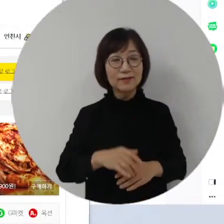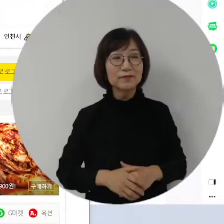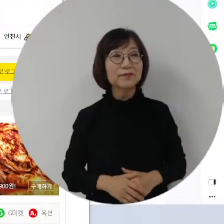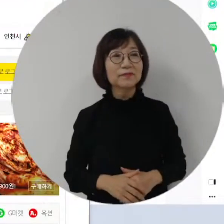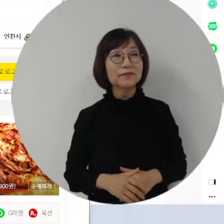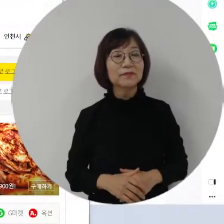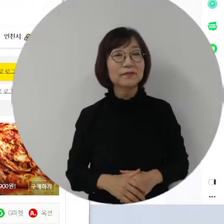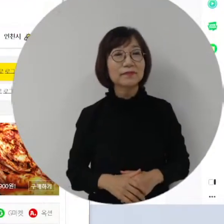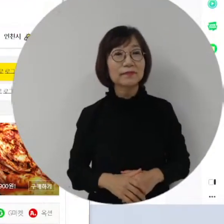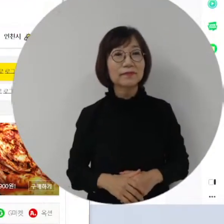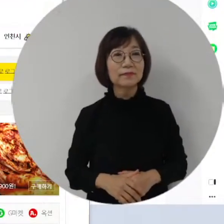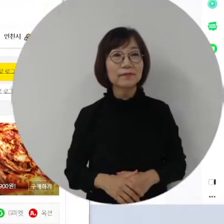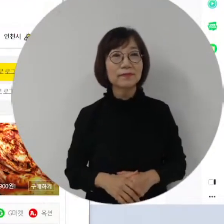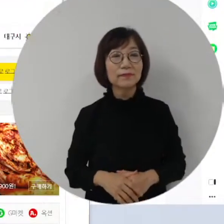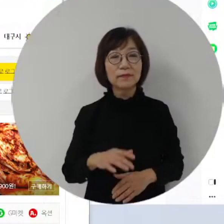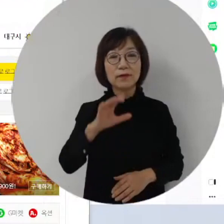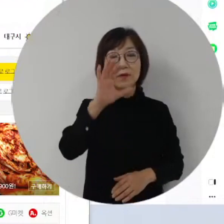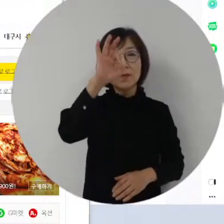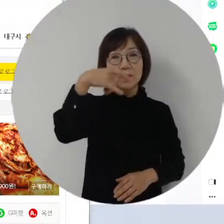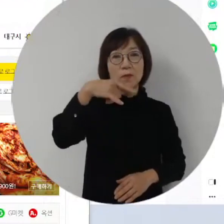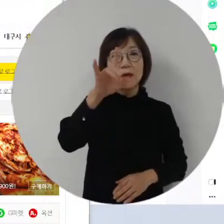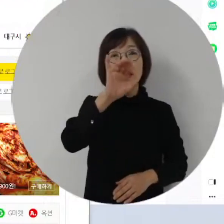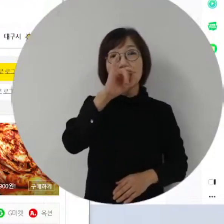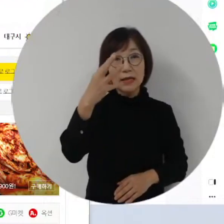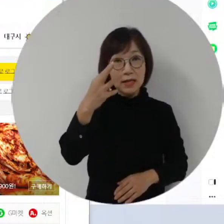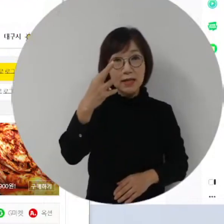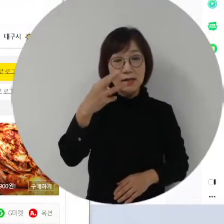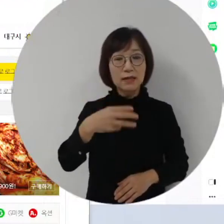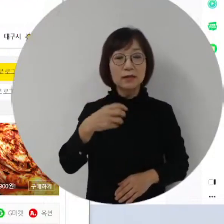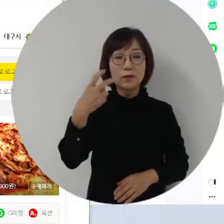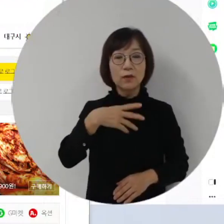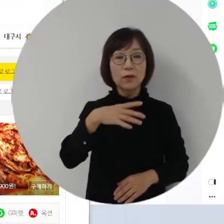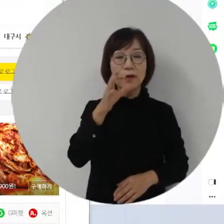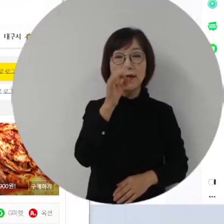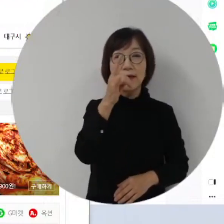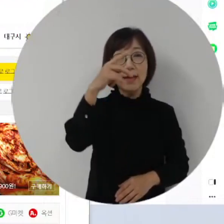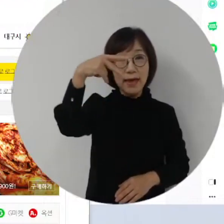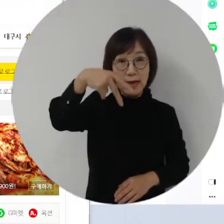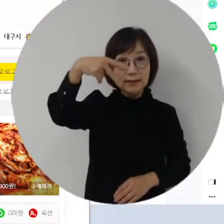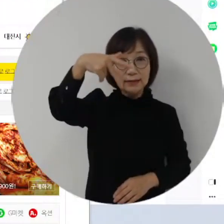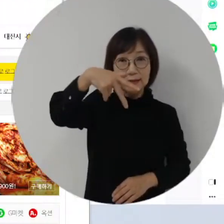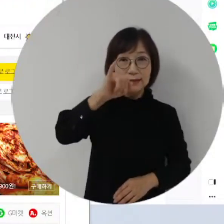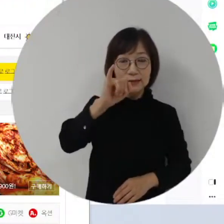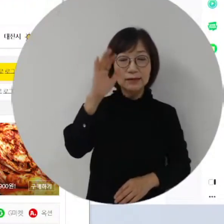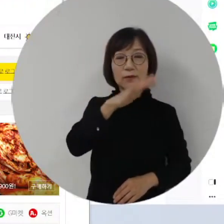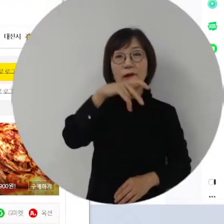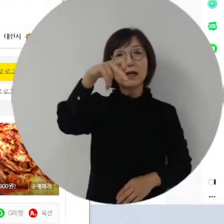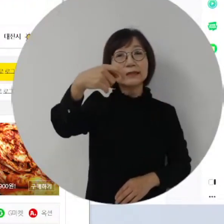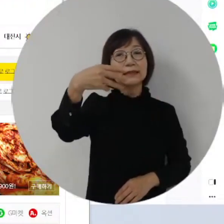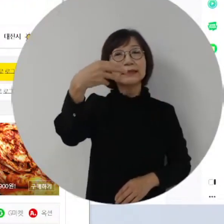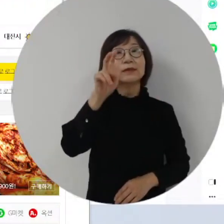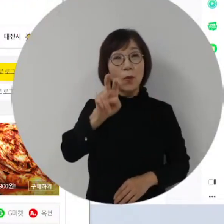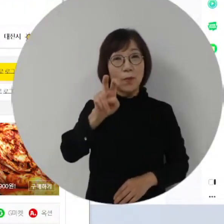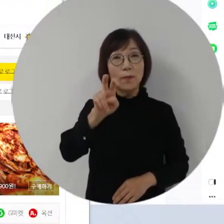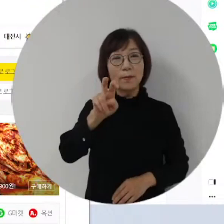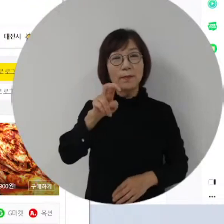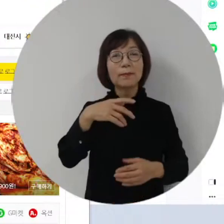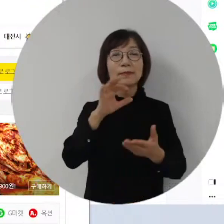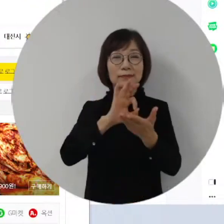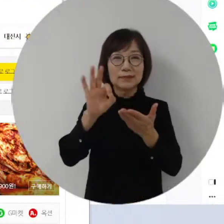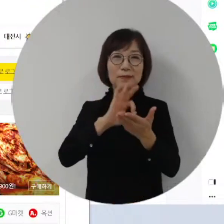요거는요 우리 웨일 브라우저 뿐만이 아니라 엣지에서도 그죠? 크롬에서도 사용 가능합니다.